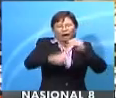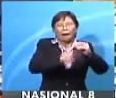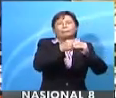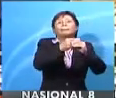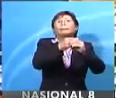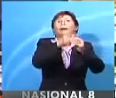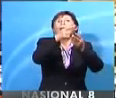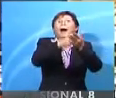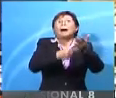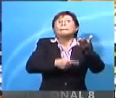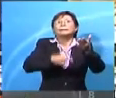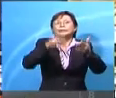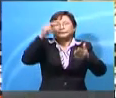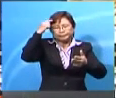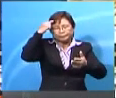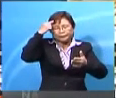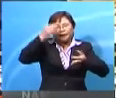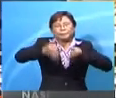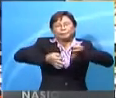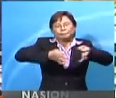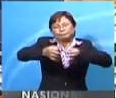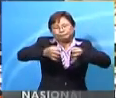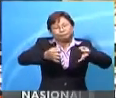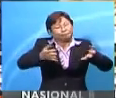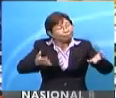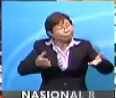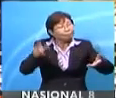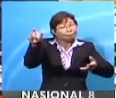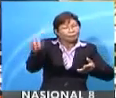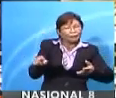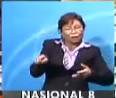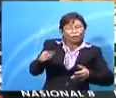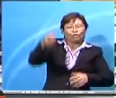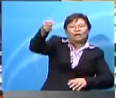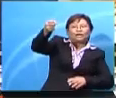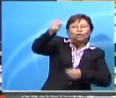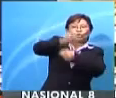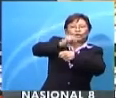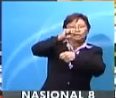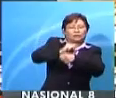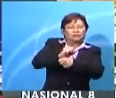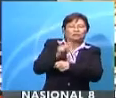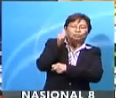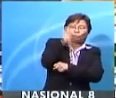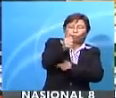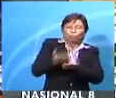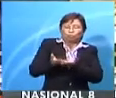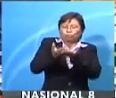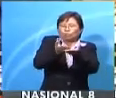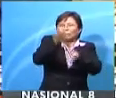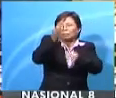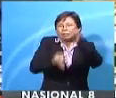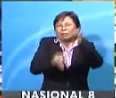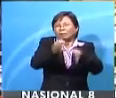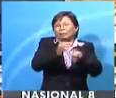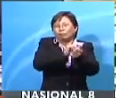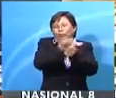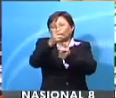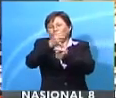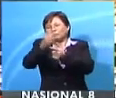dengan apa saya punya tafsiran. Dan beliau akan digantung kerja terpulang kepada usul itu kalau diaprobat atau